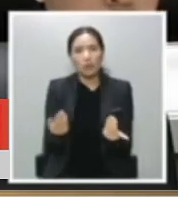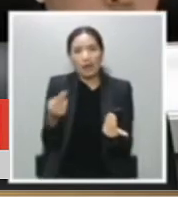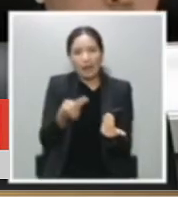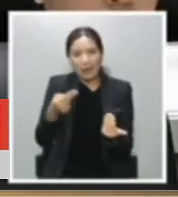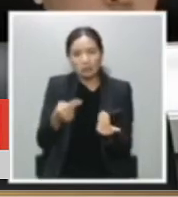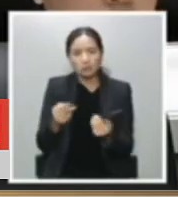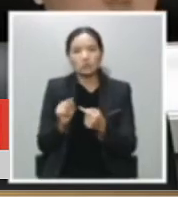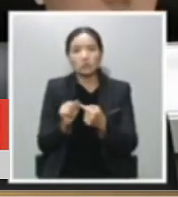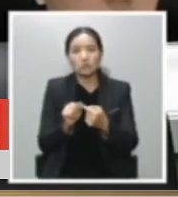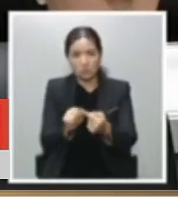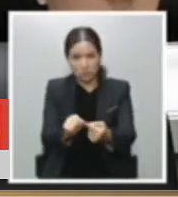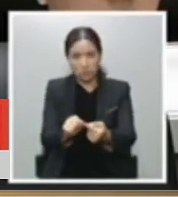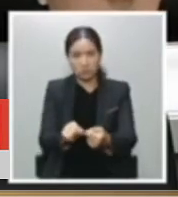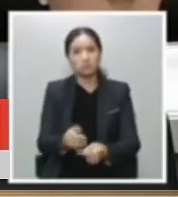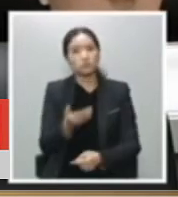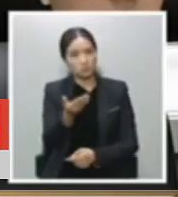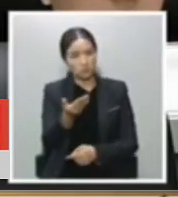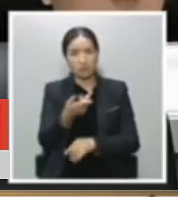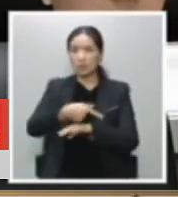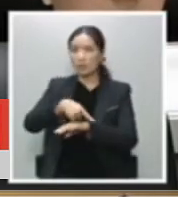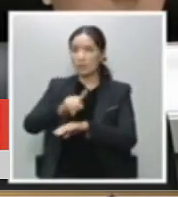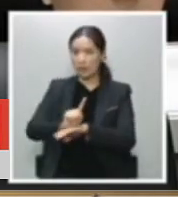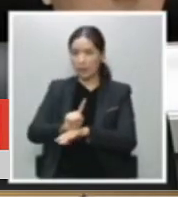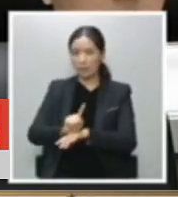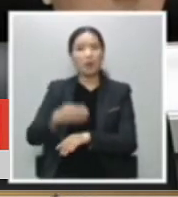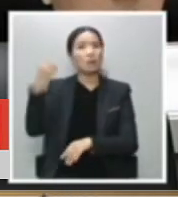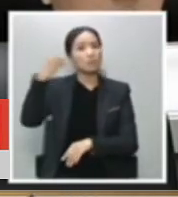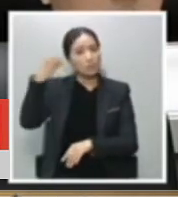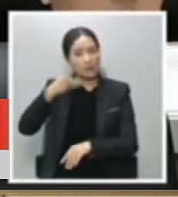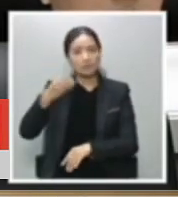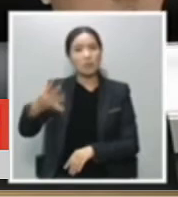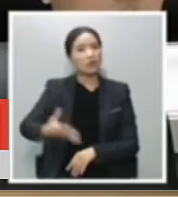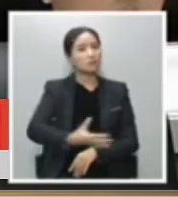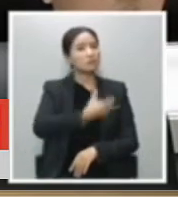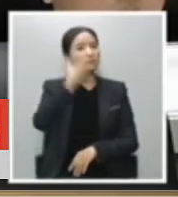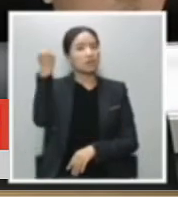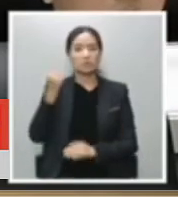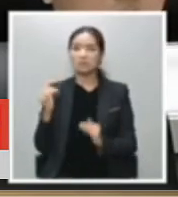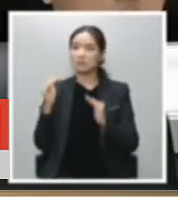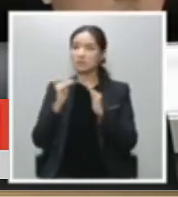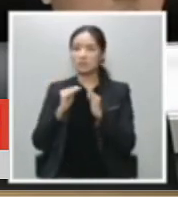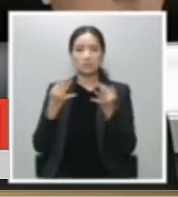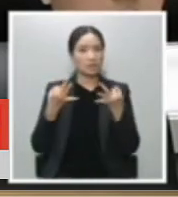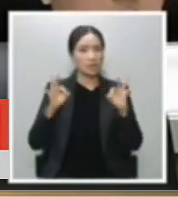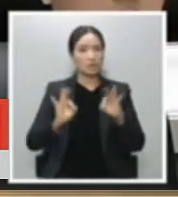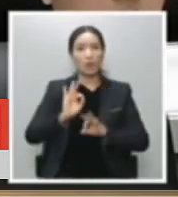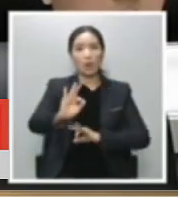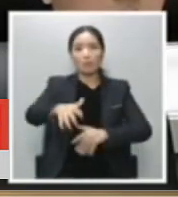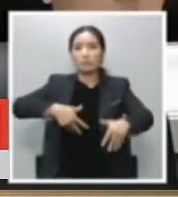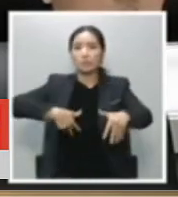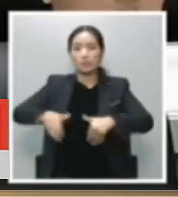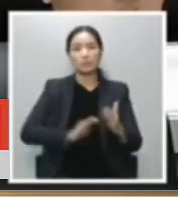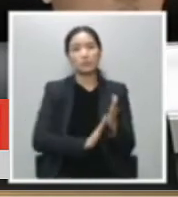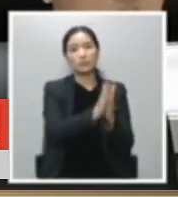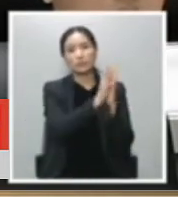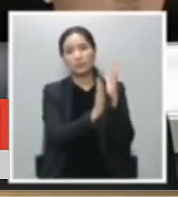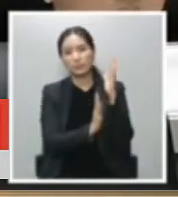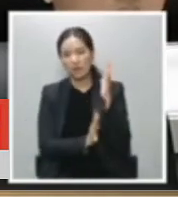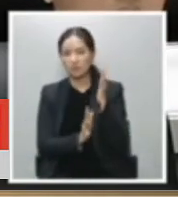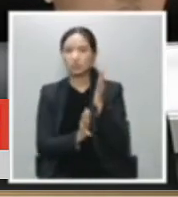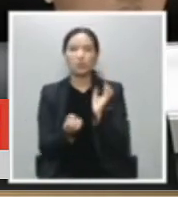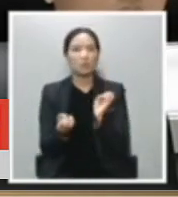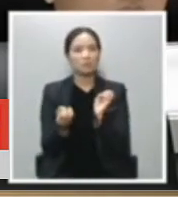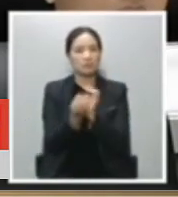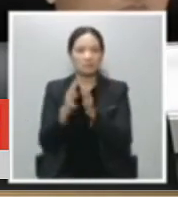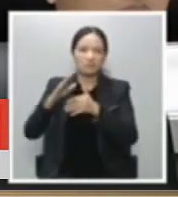หลังการรับประทานทุกครั้งสิ่งที่เกิดขึ้นนะคะสิทธิเสรีภาพของประชาชนทั้งประเทศถูกย่ำยี